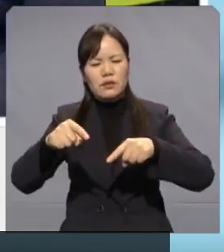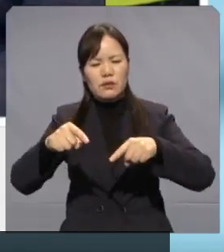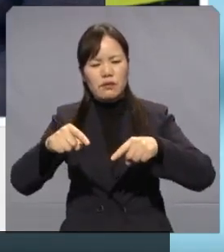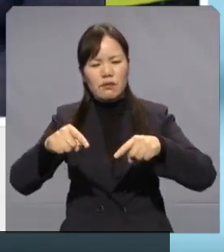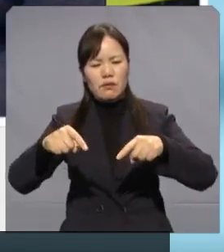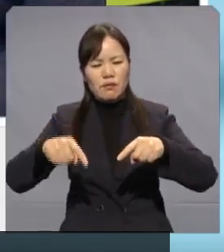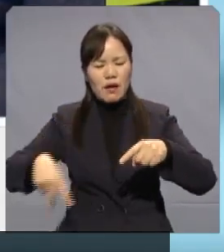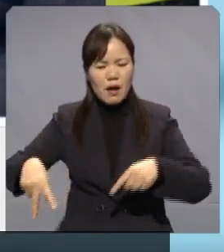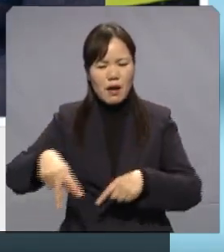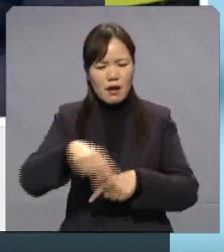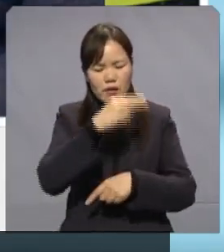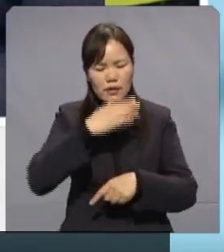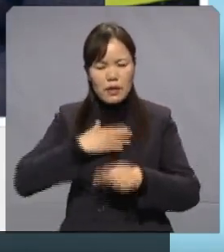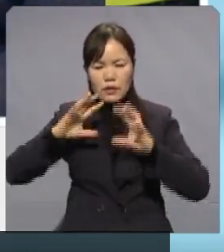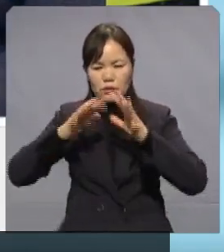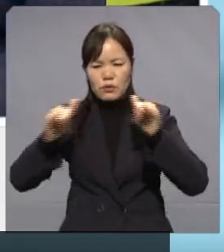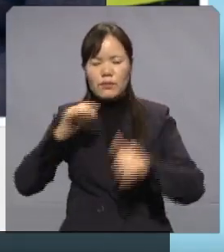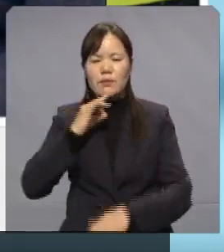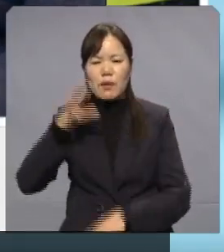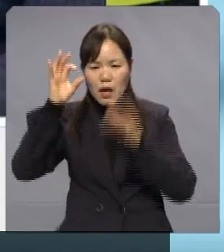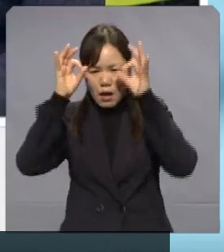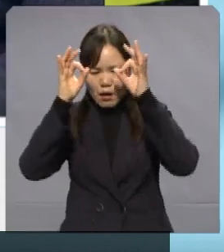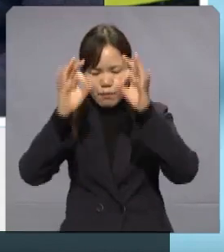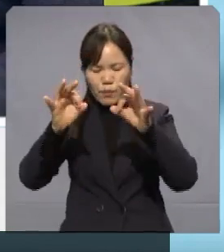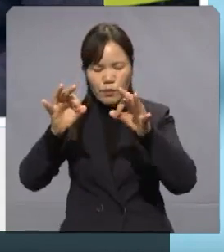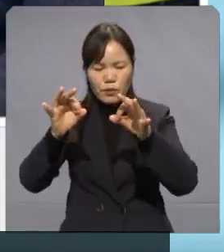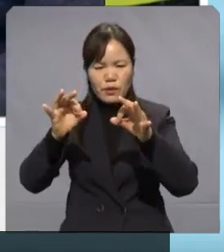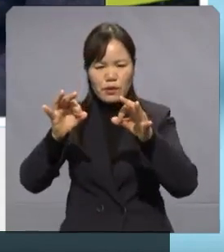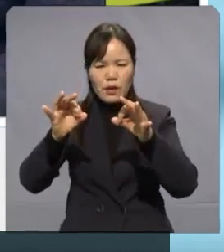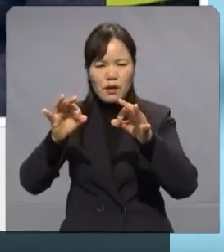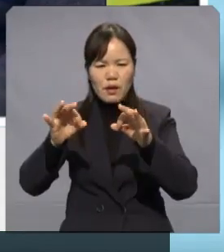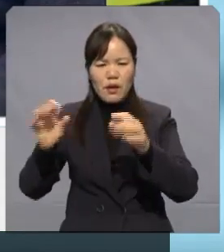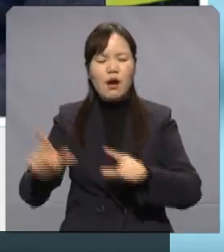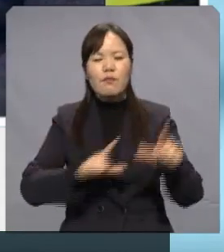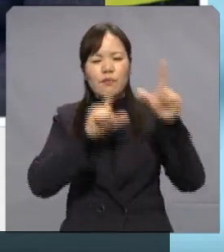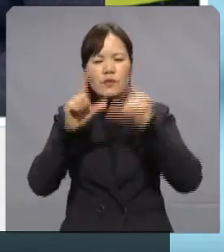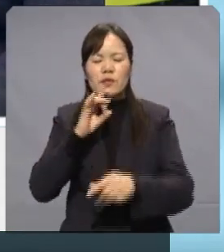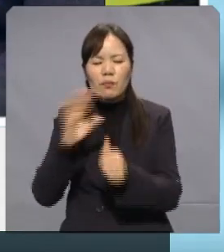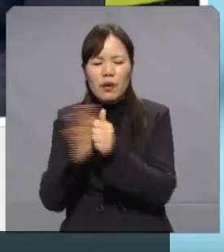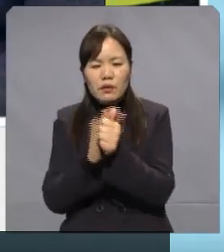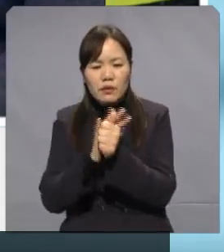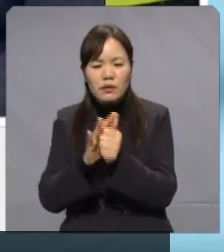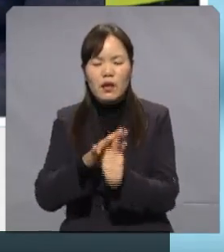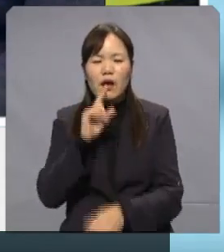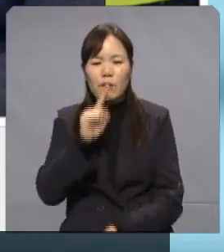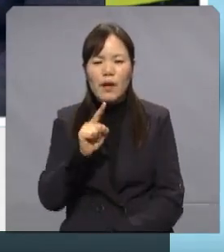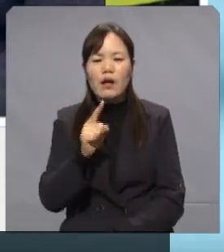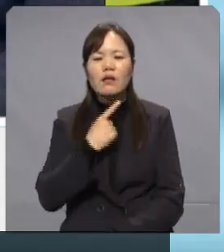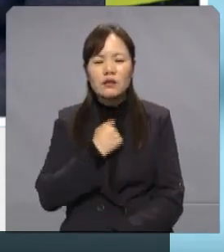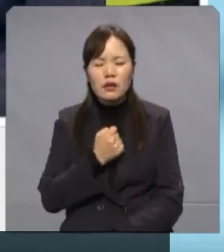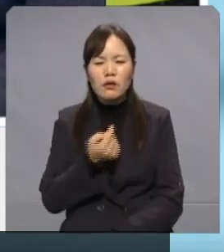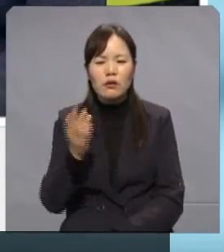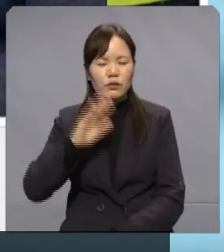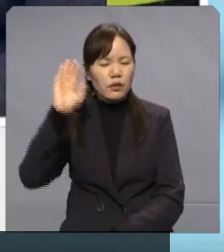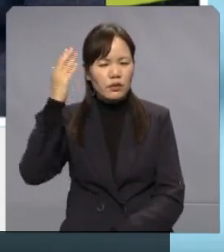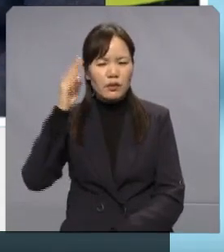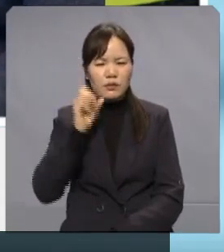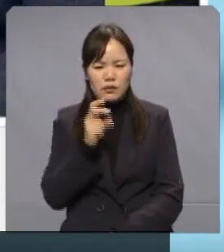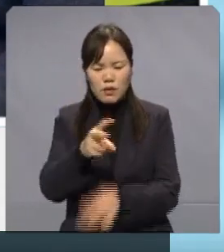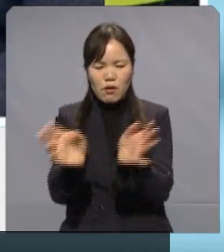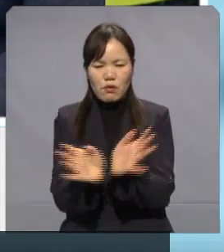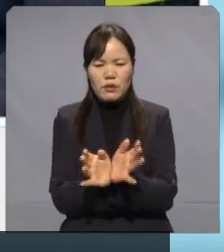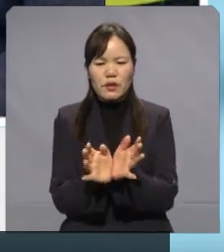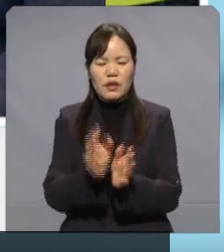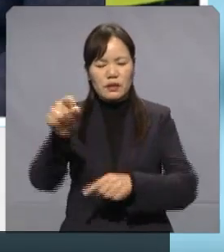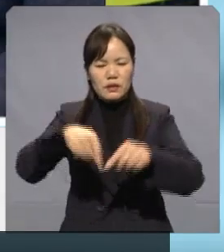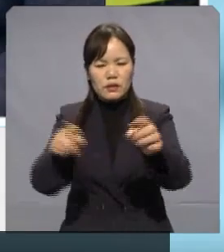가겠다. 민생만 챙기겠다. 이렇게 얘기를 했거든요. 그런데 최근에 소위 그 왜 여당이 특히